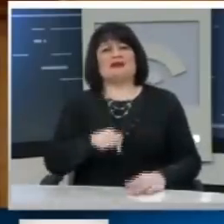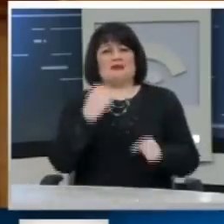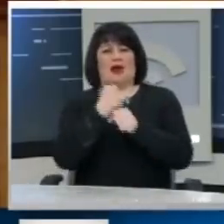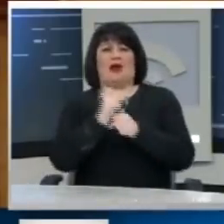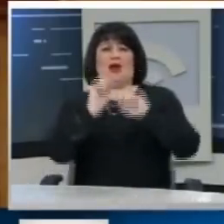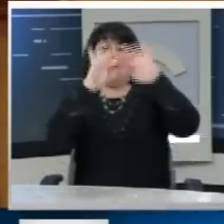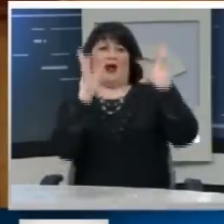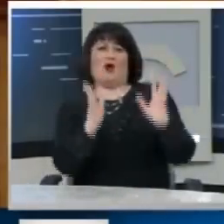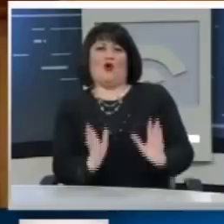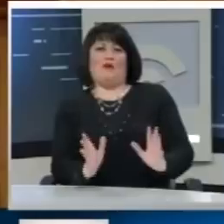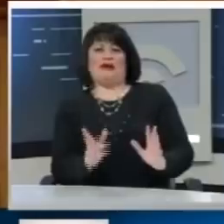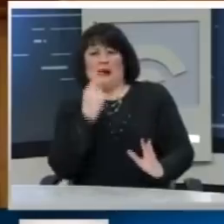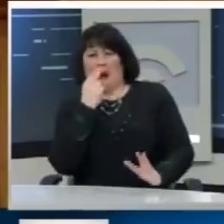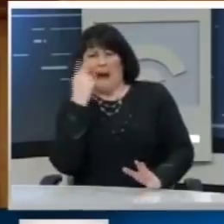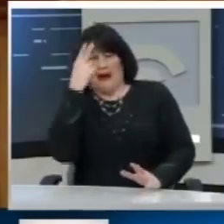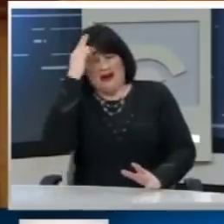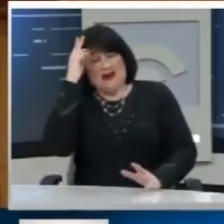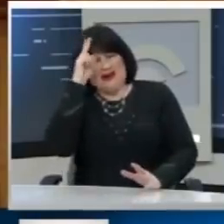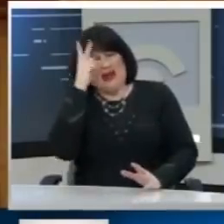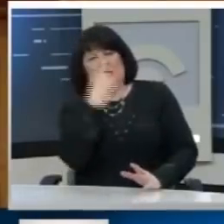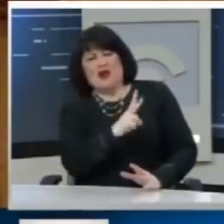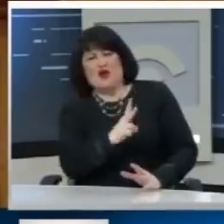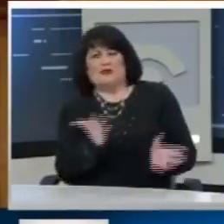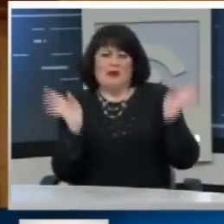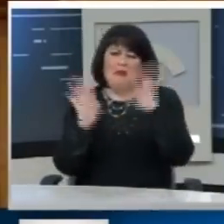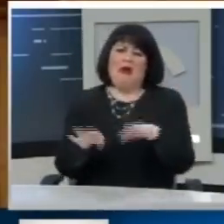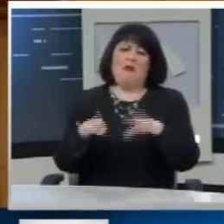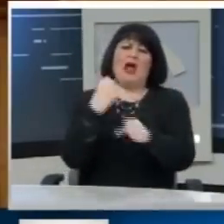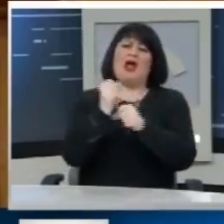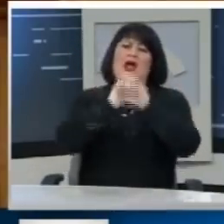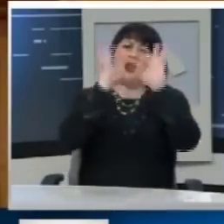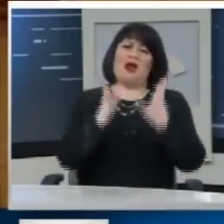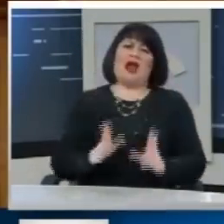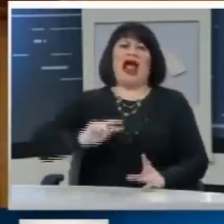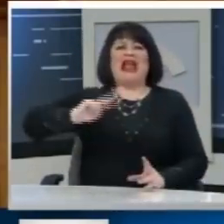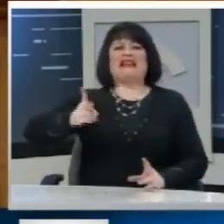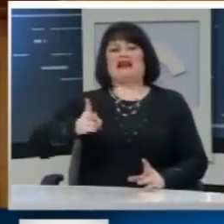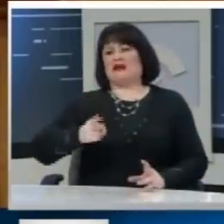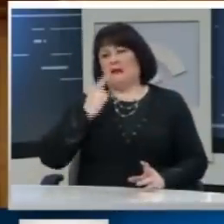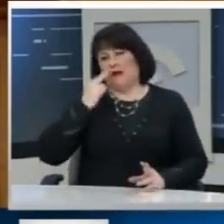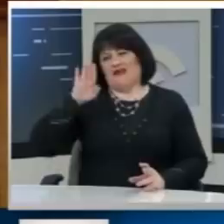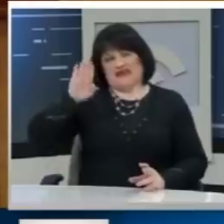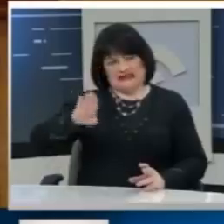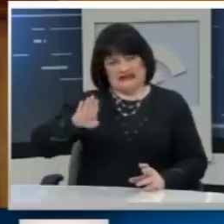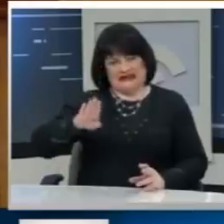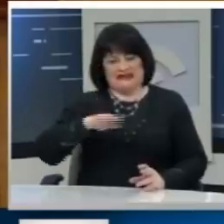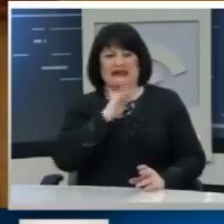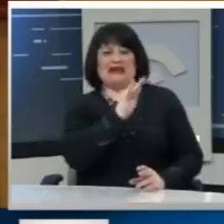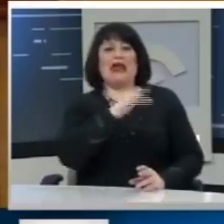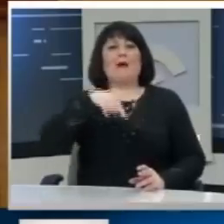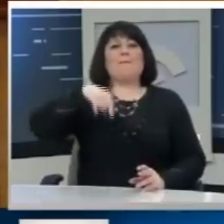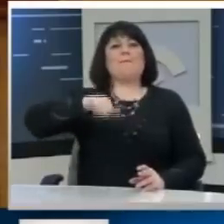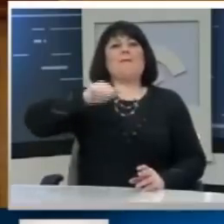αγάλματα των ναζιστών και γκρεμίζουν αγάλματα των αντιφασιστών. Και ο κύριος Πάετς ήταν